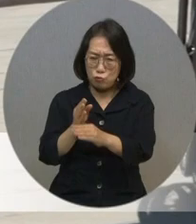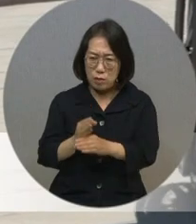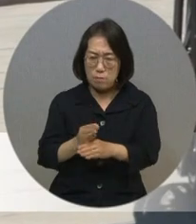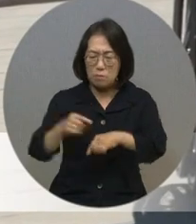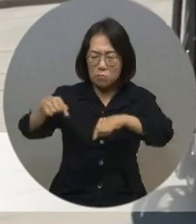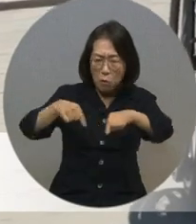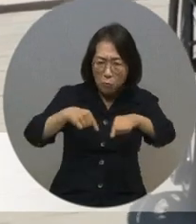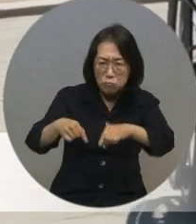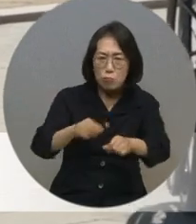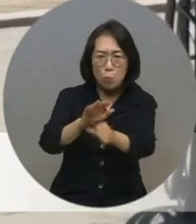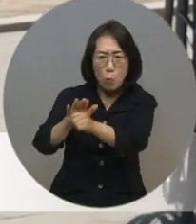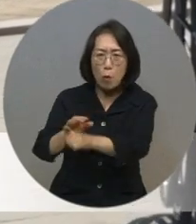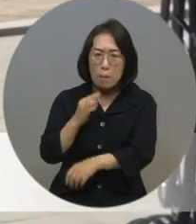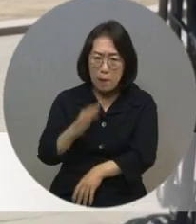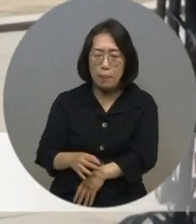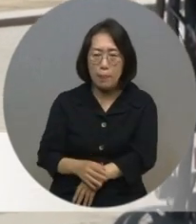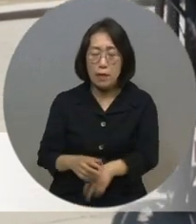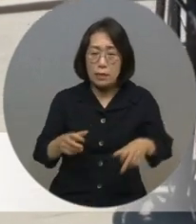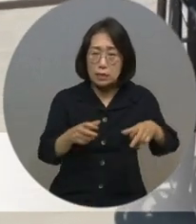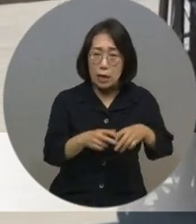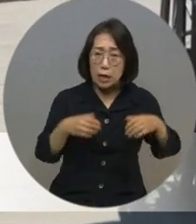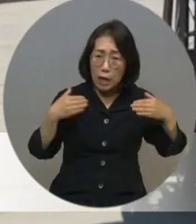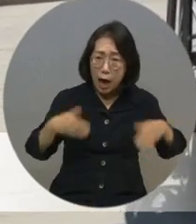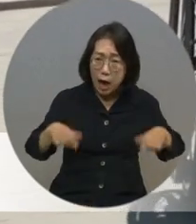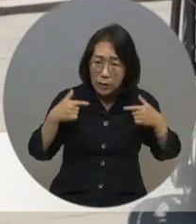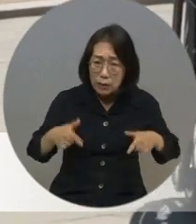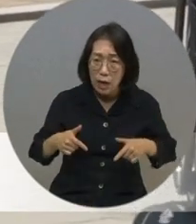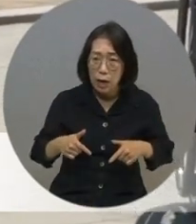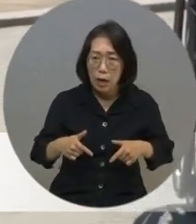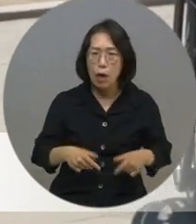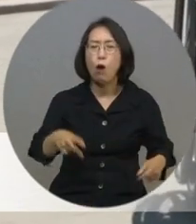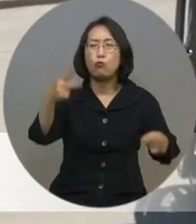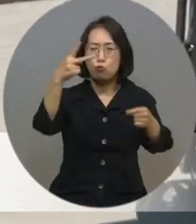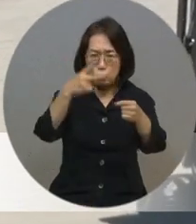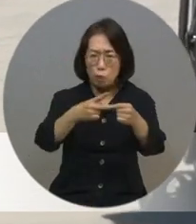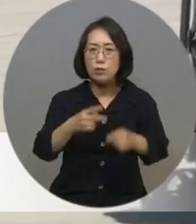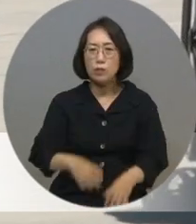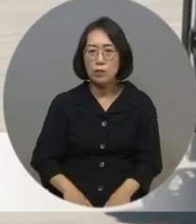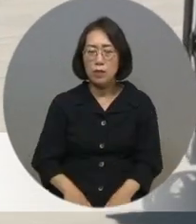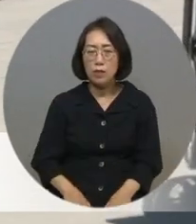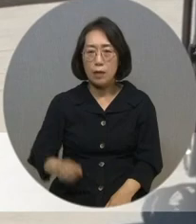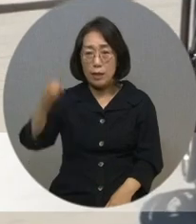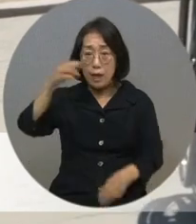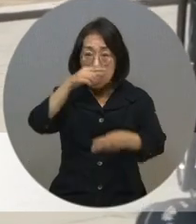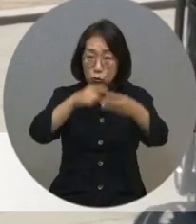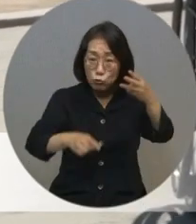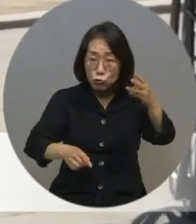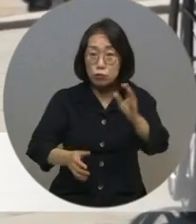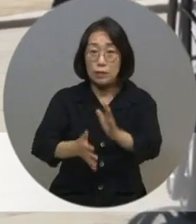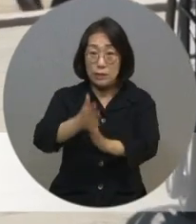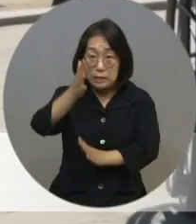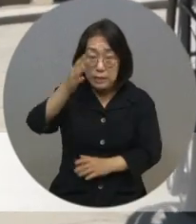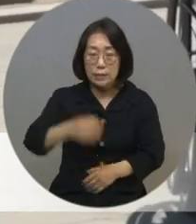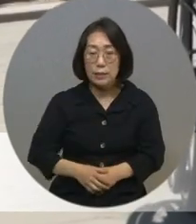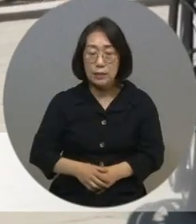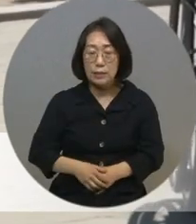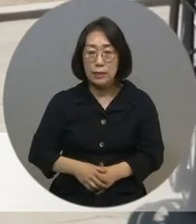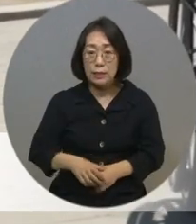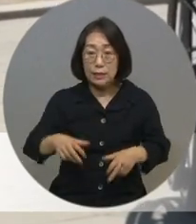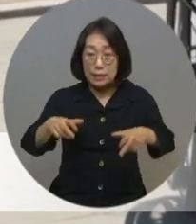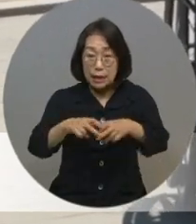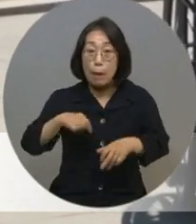보니까 장애인들은 늘 후순위입니다. 우리 양주시 장애인